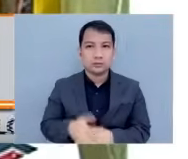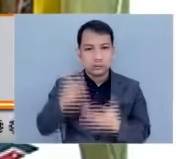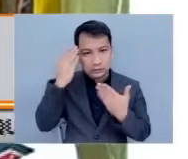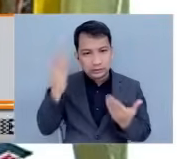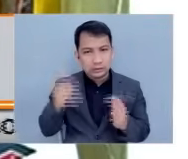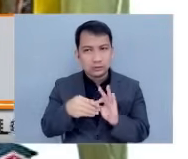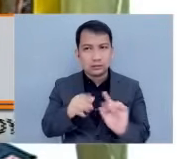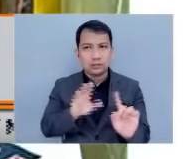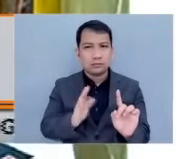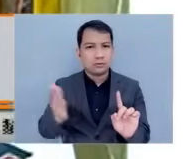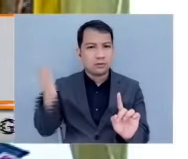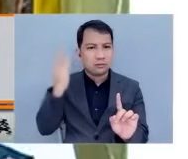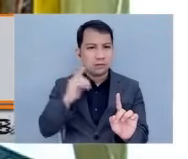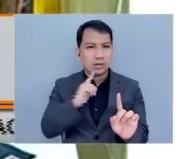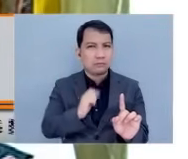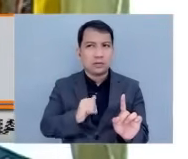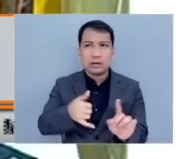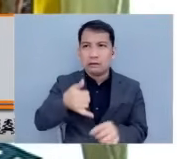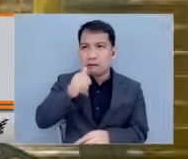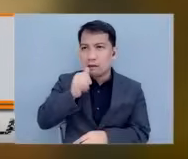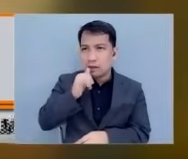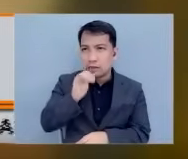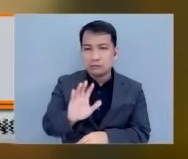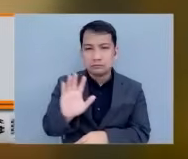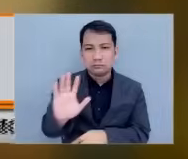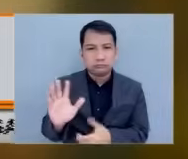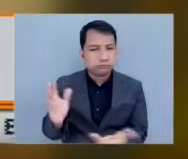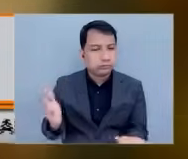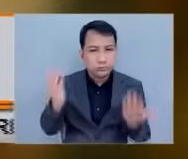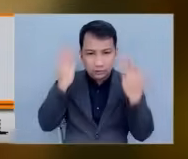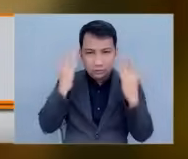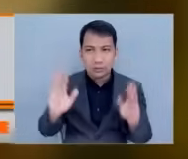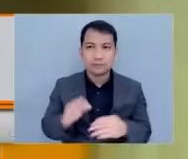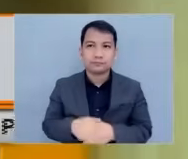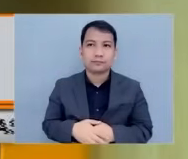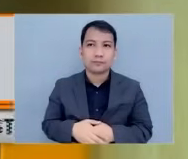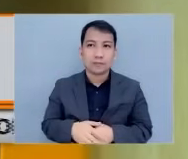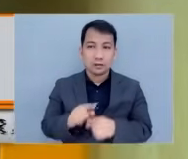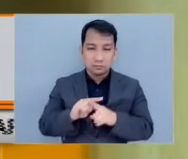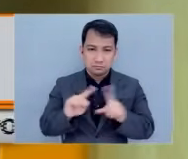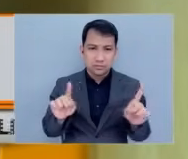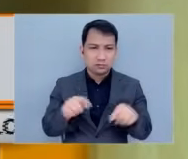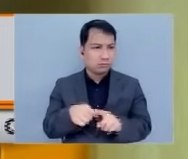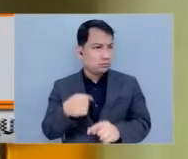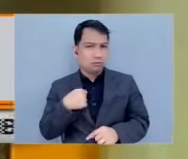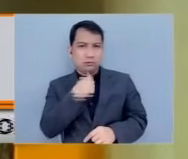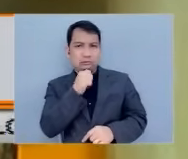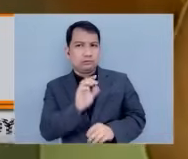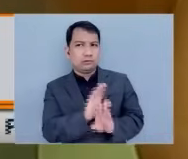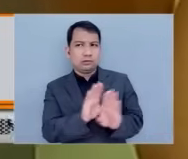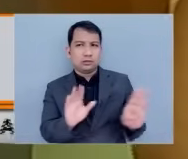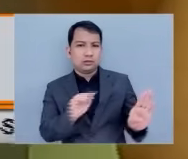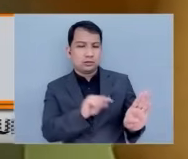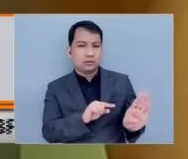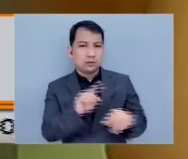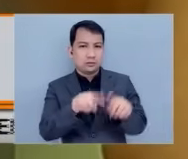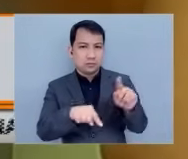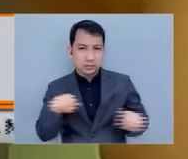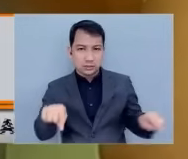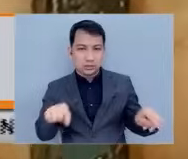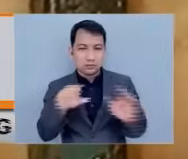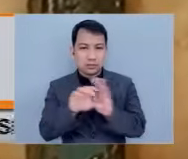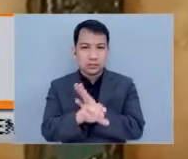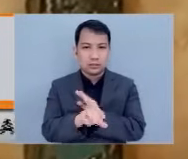na yun. Lasing po ako kasi kailangan ko po ng pera. Pero itinanggi nilang sila ang nasa likod ng iba pang insidente ng